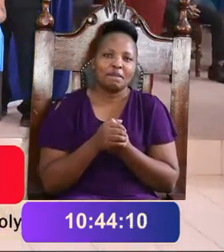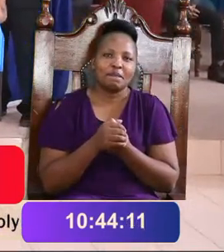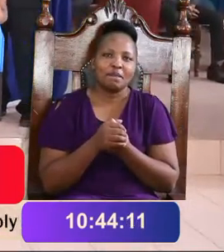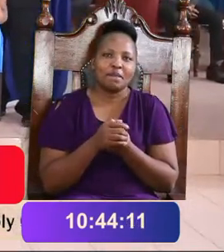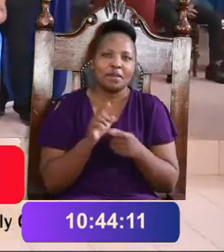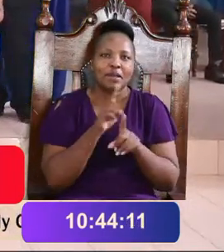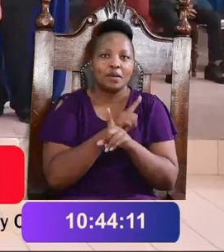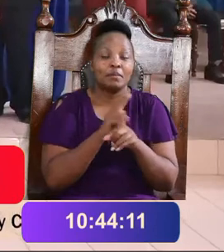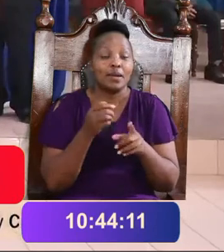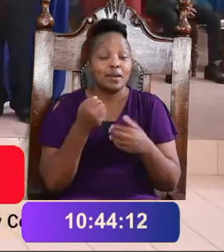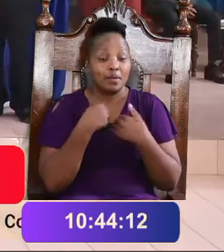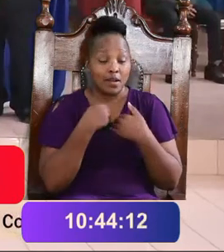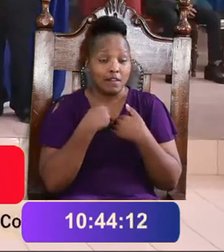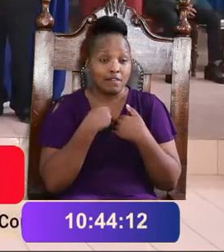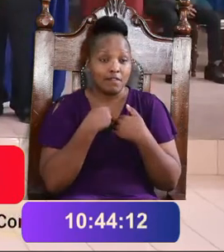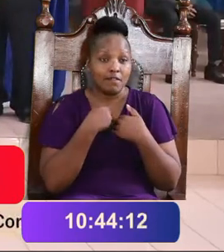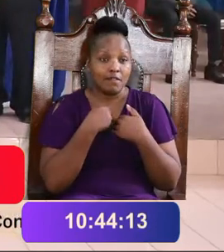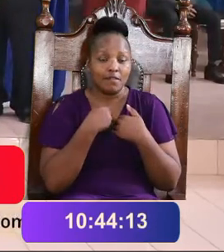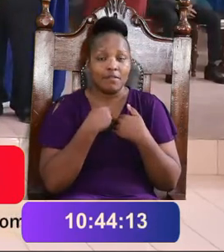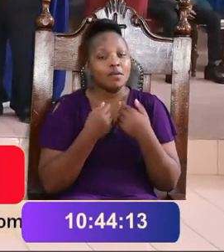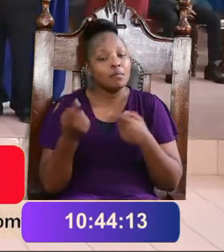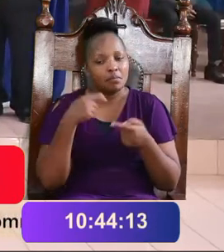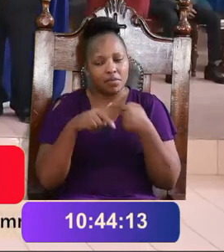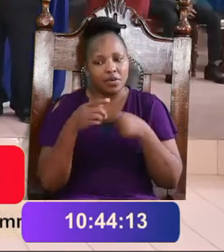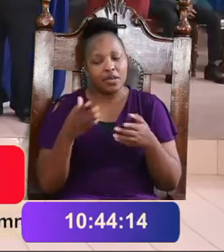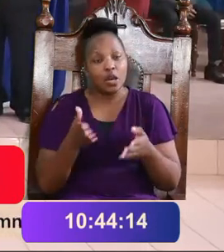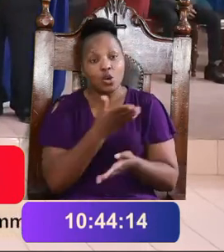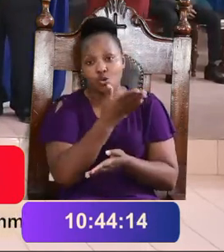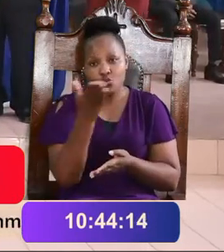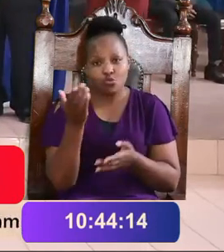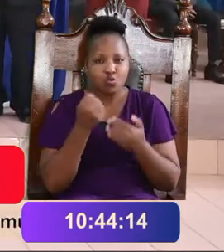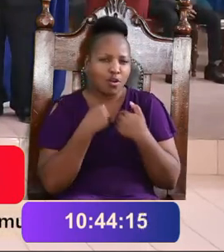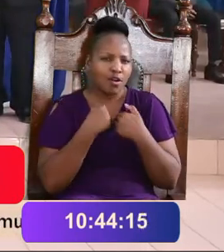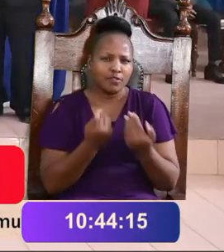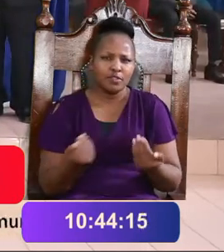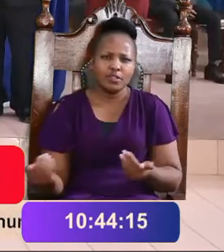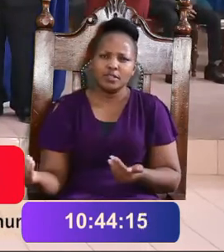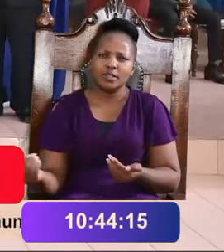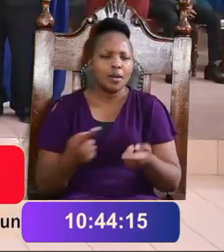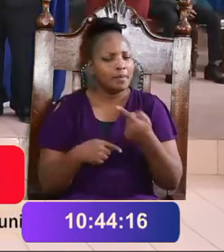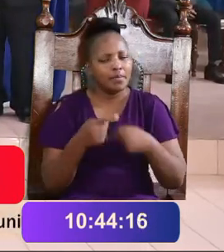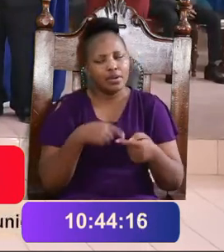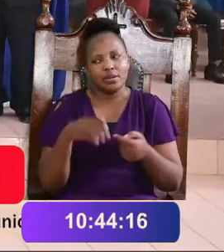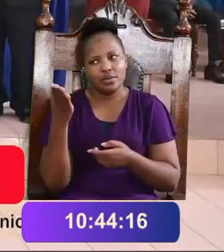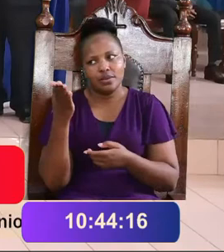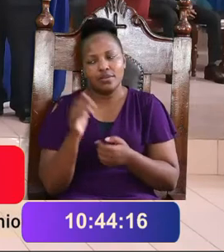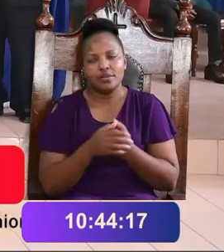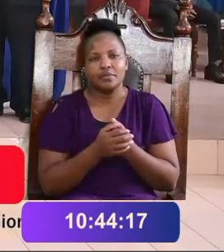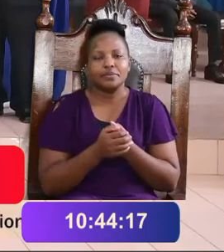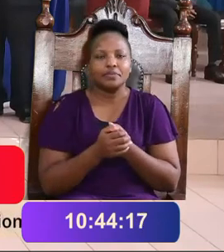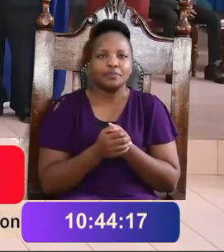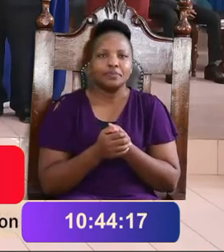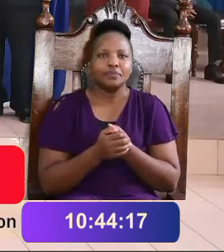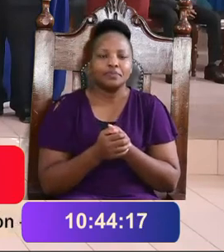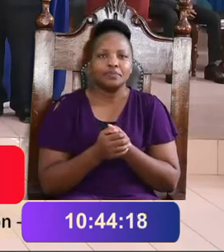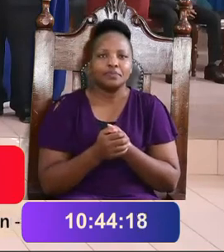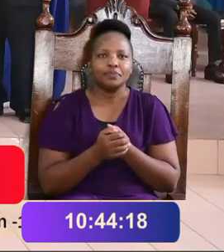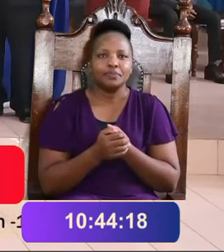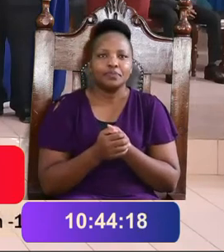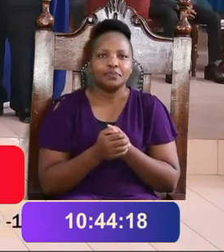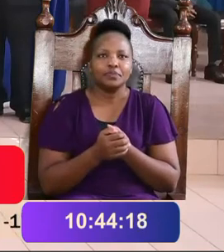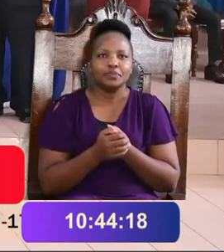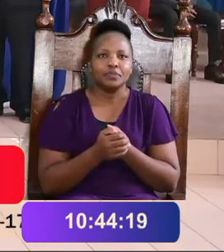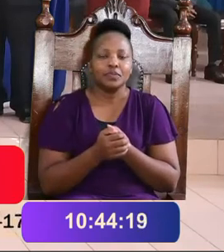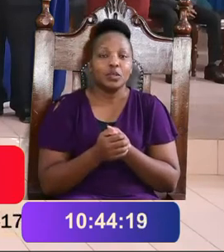Lakini kama ningekuwa naye ningemleta hapa. Kwa hivyo nyinyi wale mko na watoto, tuleteni. Kwa sababu hata mbali